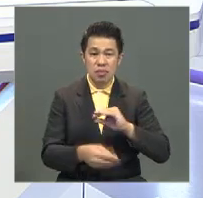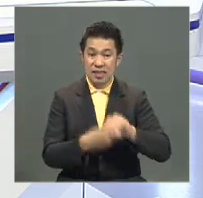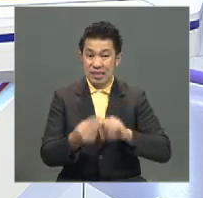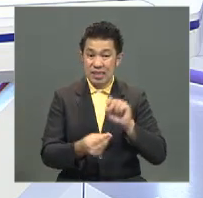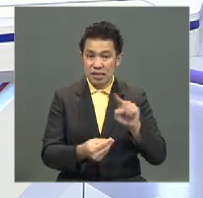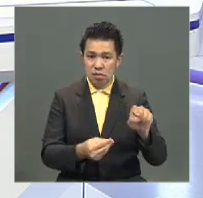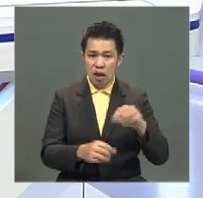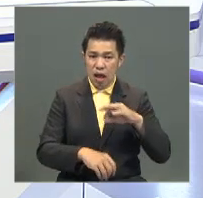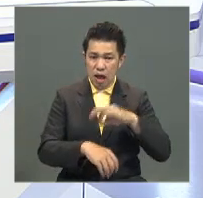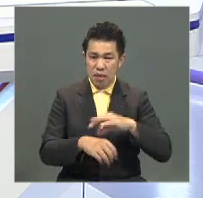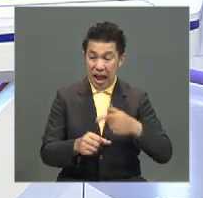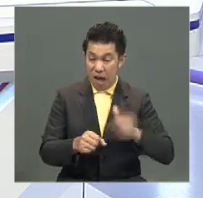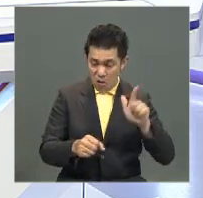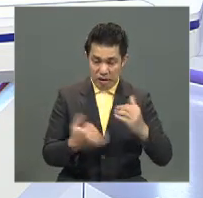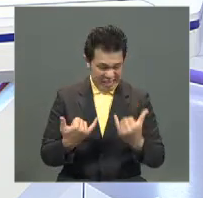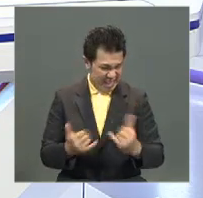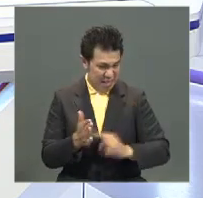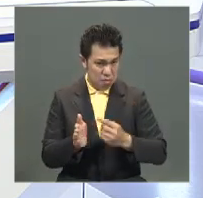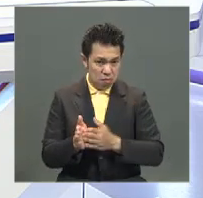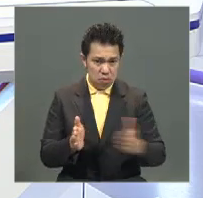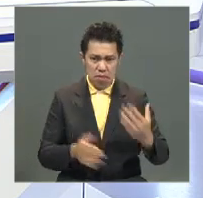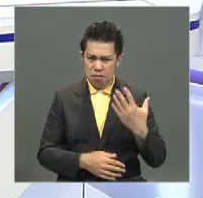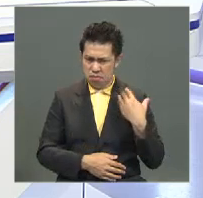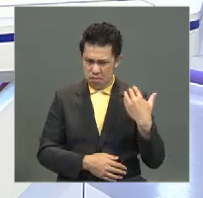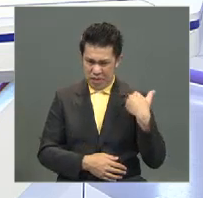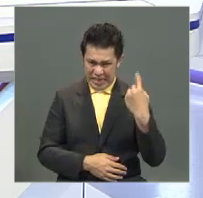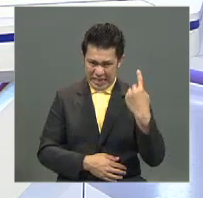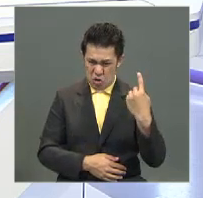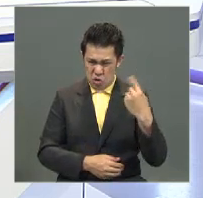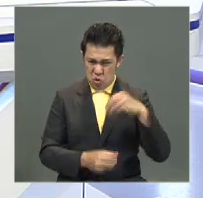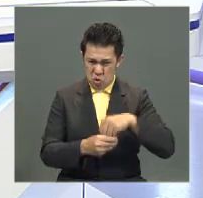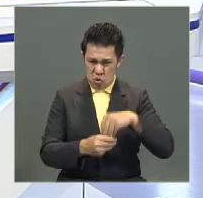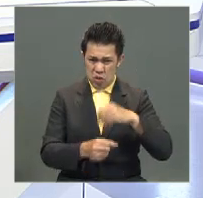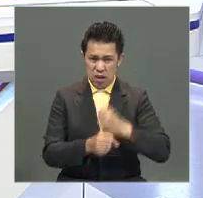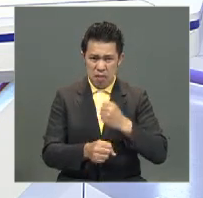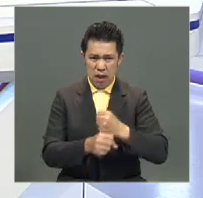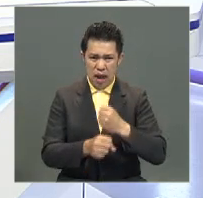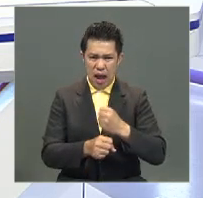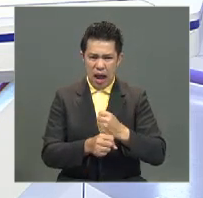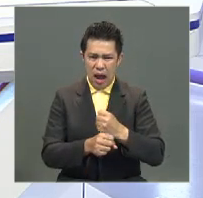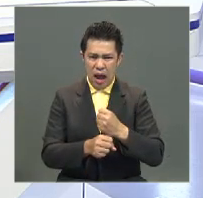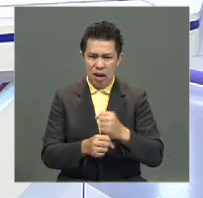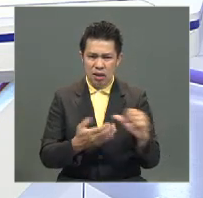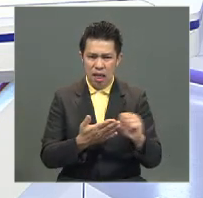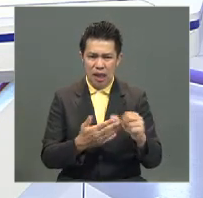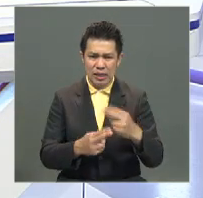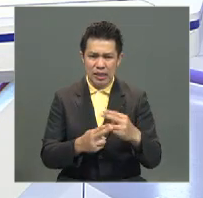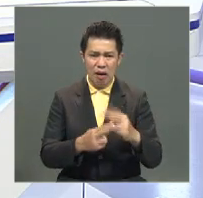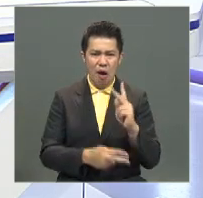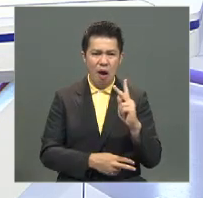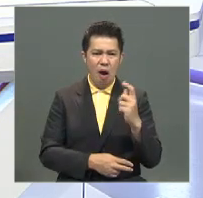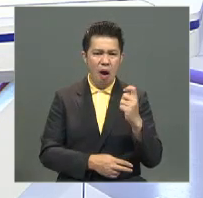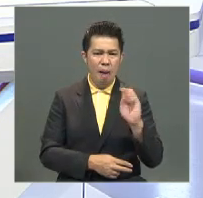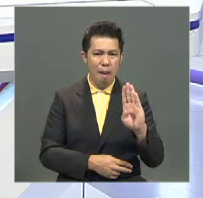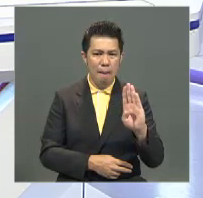จเนี่ยนะเพราะว่าผลลาออกเนี่ยมันเป็นผลวันนี้แล้วเนี่ยนะคะมีอยู่ท่านหนึ่งที่ยังคงทำงานอยู่ในเรื่องของการปฏิรูปนะคุณกอบศักดิ์ภูตระกู